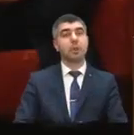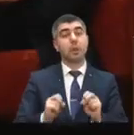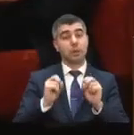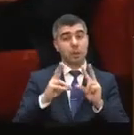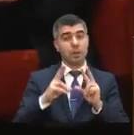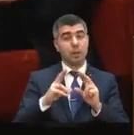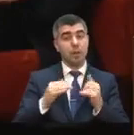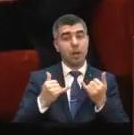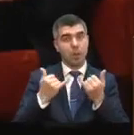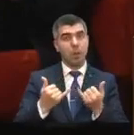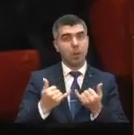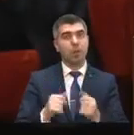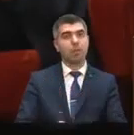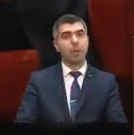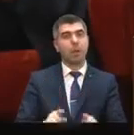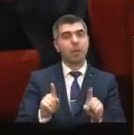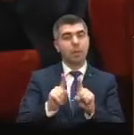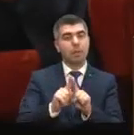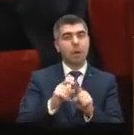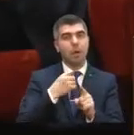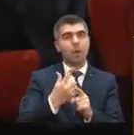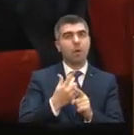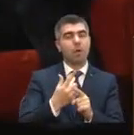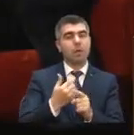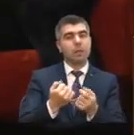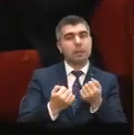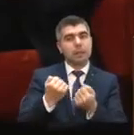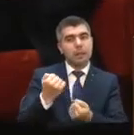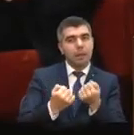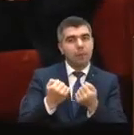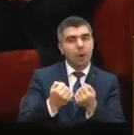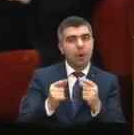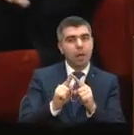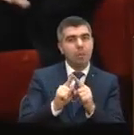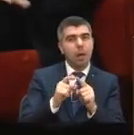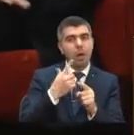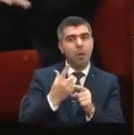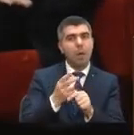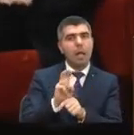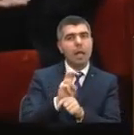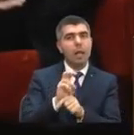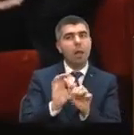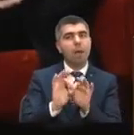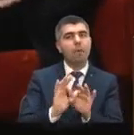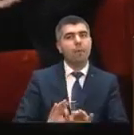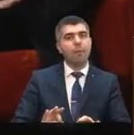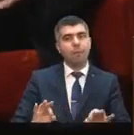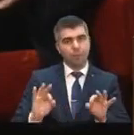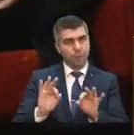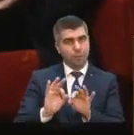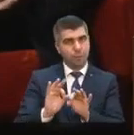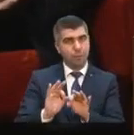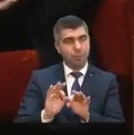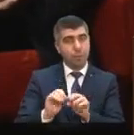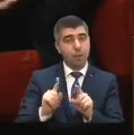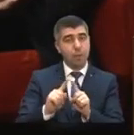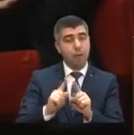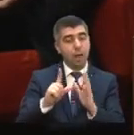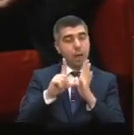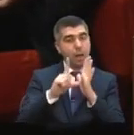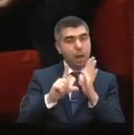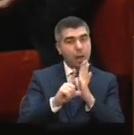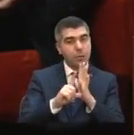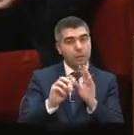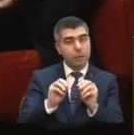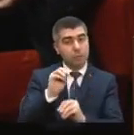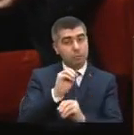اليوم تحدث عن النقل المزدوج عوض النقل السري، واللي هو منضبط لدفتر تحملات اللي توضع في